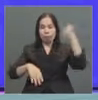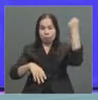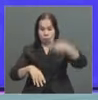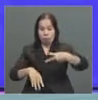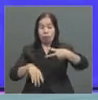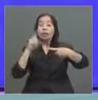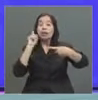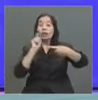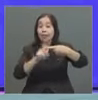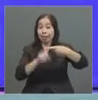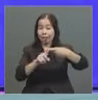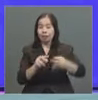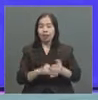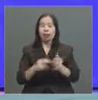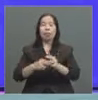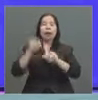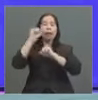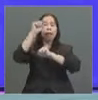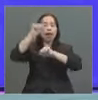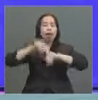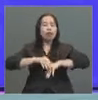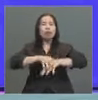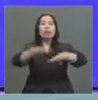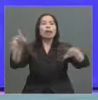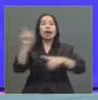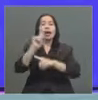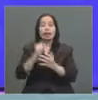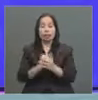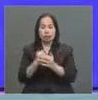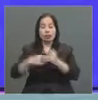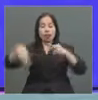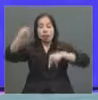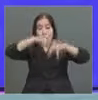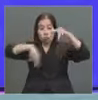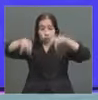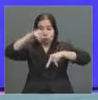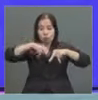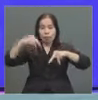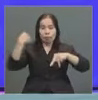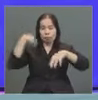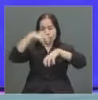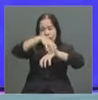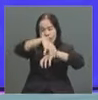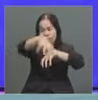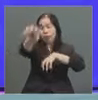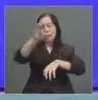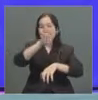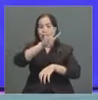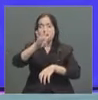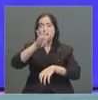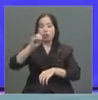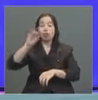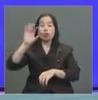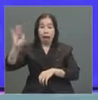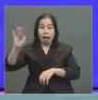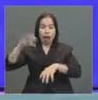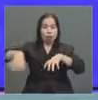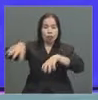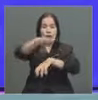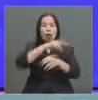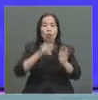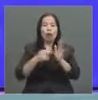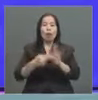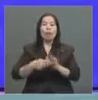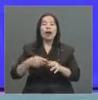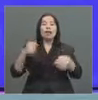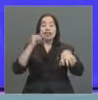ว่าประกาศกันทั่วไปนั้นจะมีด่านคัดกรองวันนี้มีอยู่409แห่งเน้นการข้ามระหว่